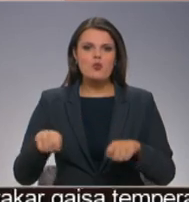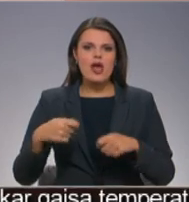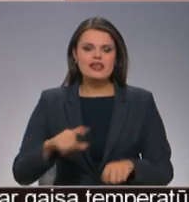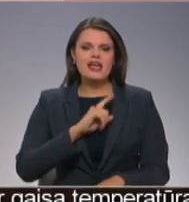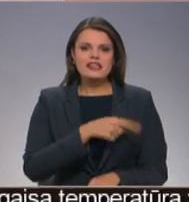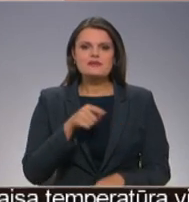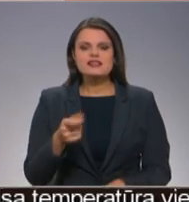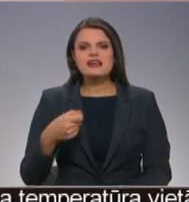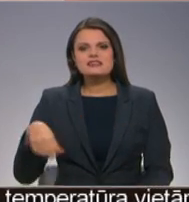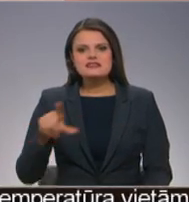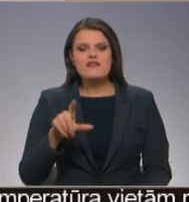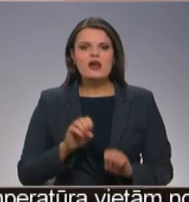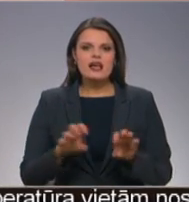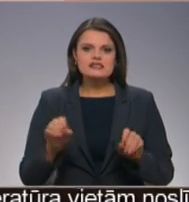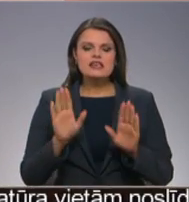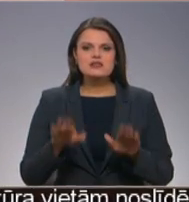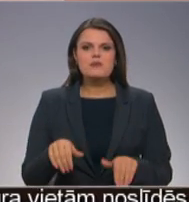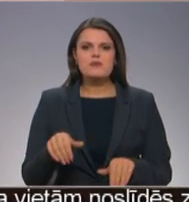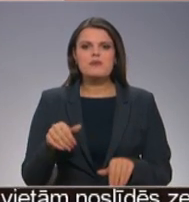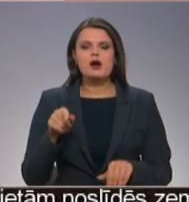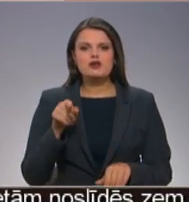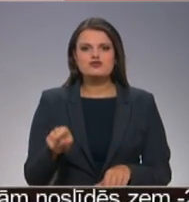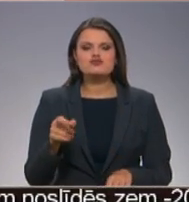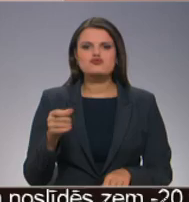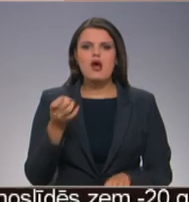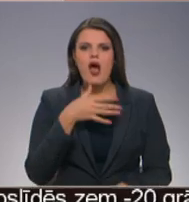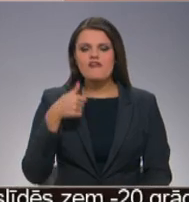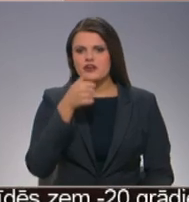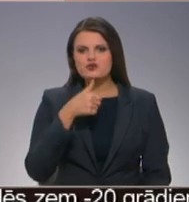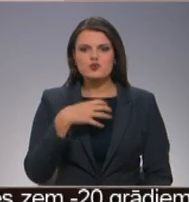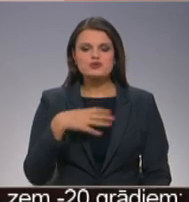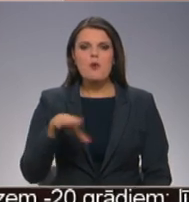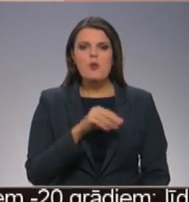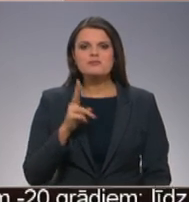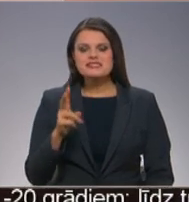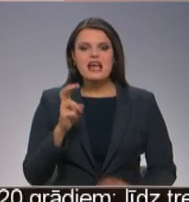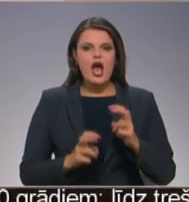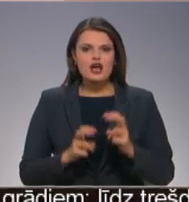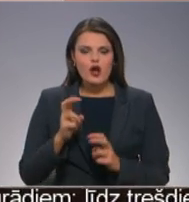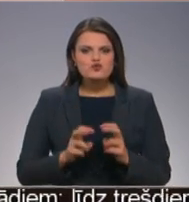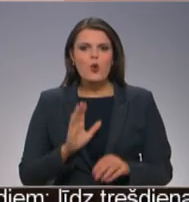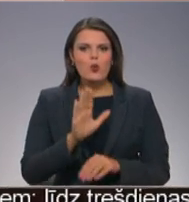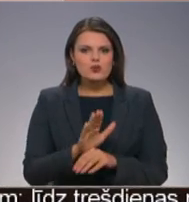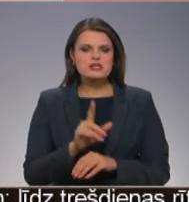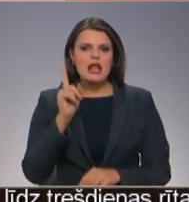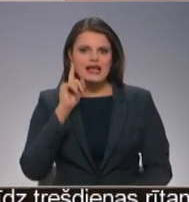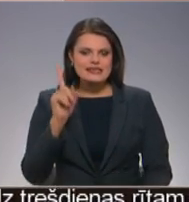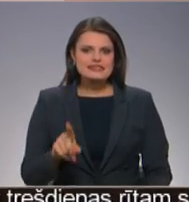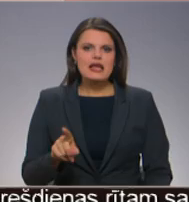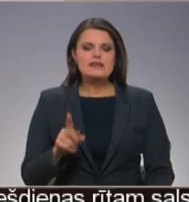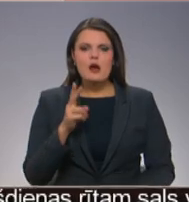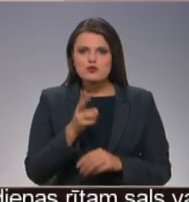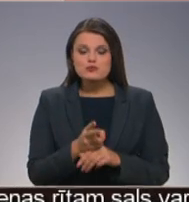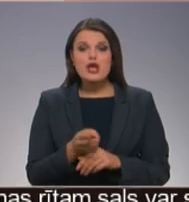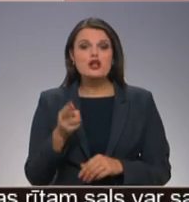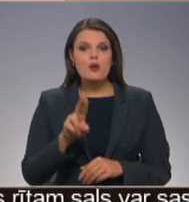Tāds varbūt vairāk ir tāds par to Āfrikas cūku mēri, kas te plotās pa Latviju un mums kā ražotājiem tas arī uzliek zināmas